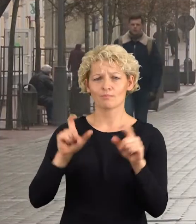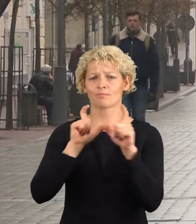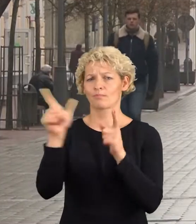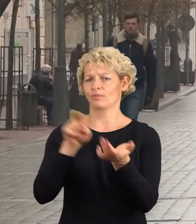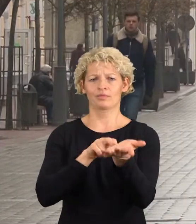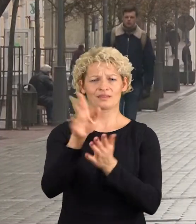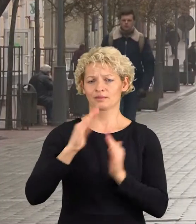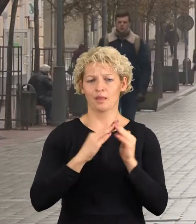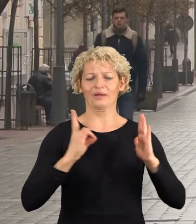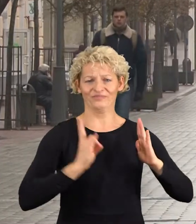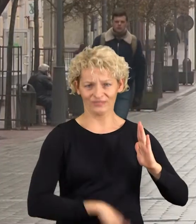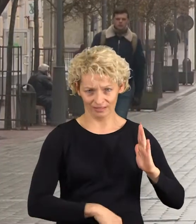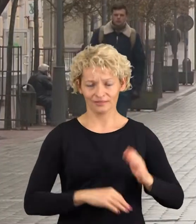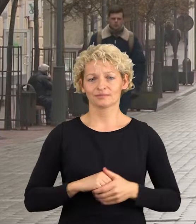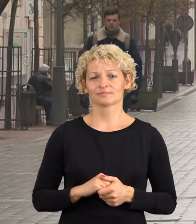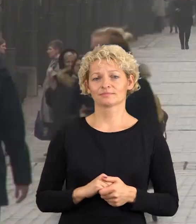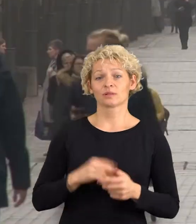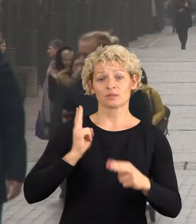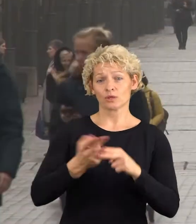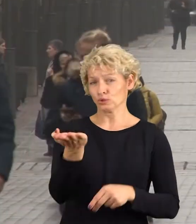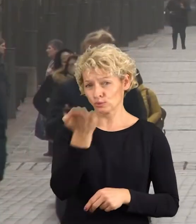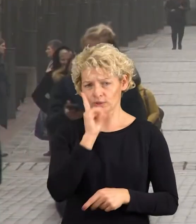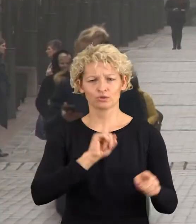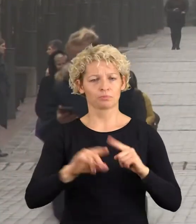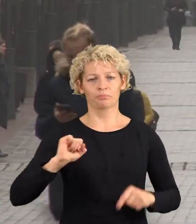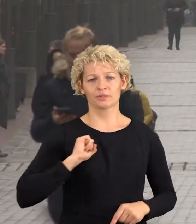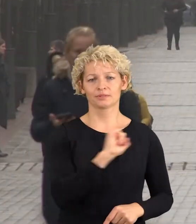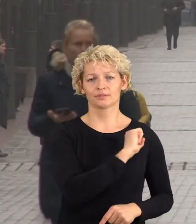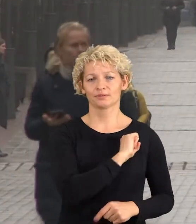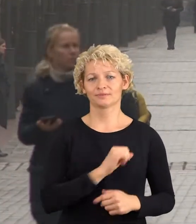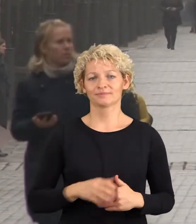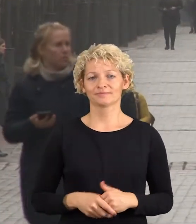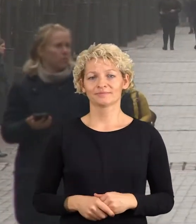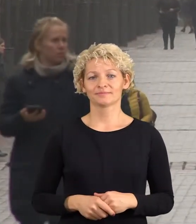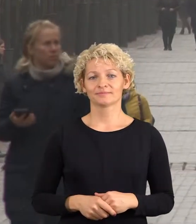esant sunkesniai būklei būtina kreiptis į šeimos gydytoją arba vykti į ligoninę.